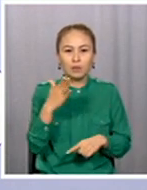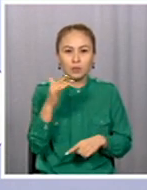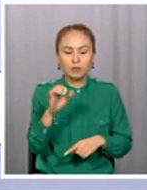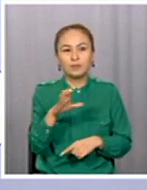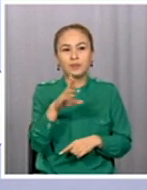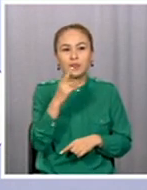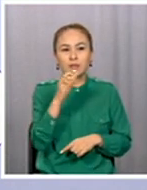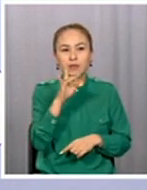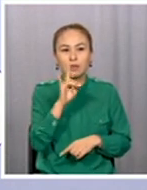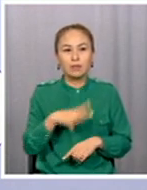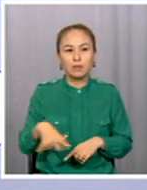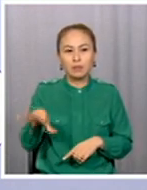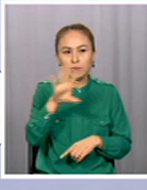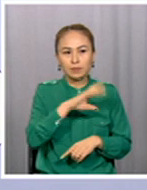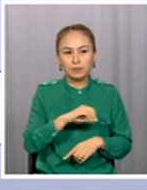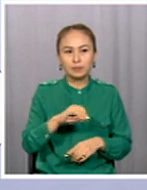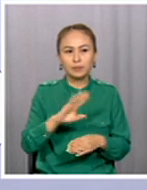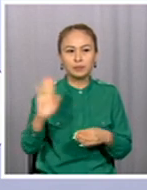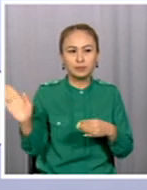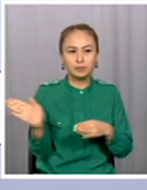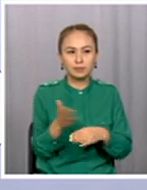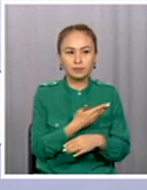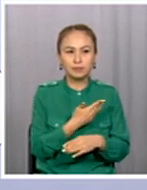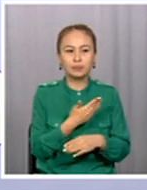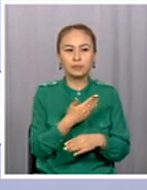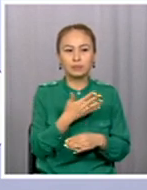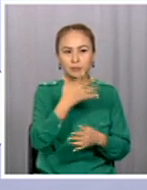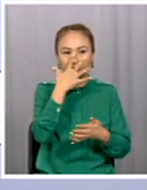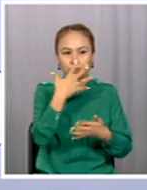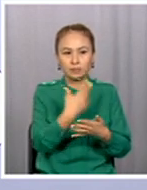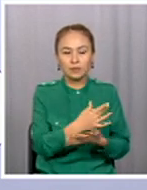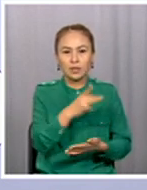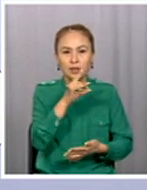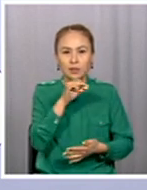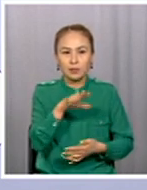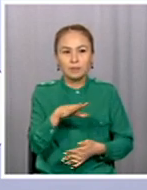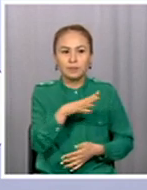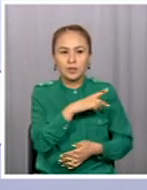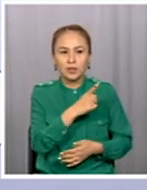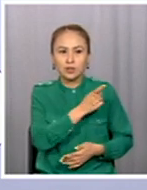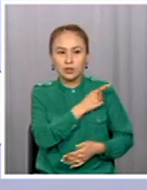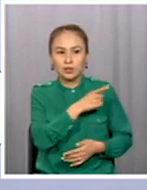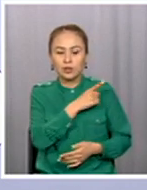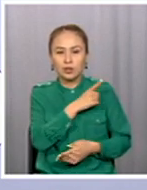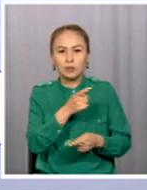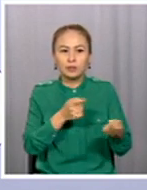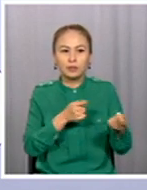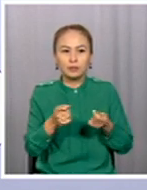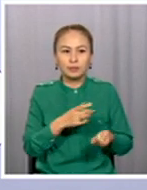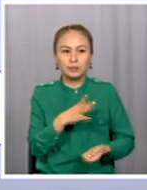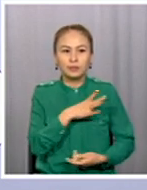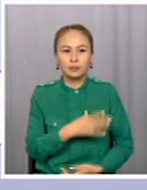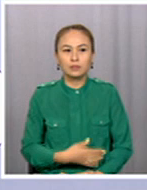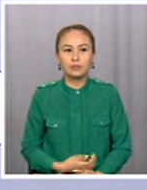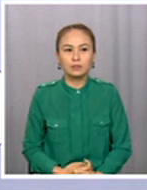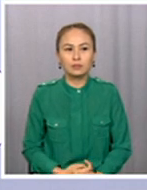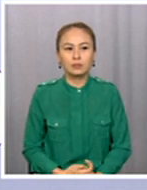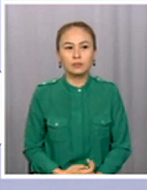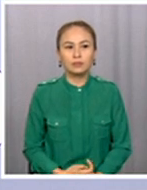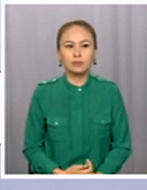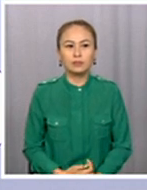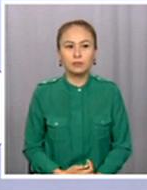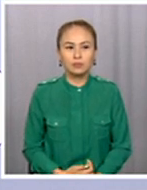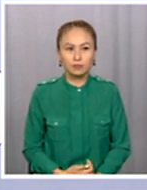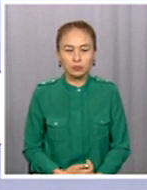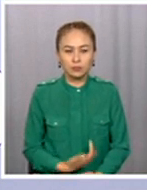Цезарларды барлығын биліктен құлатып, бүкіл Рим империясын жалғыз өзі билейтін императорға айналады. Алайда